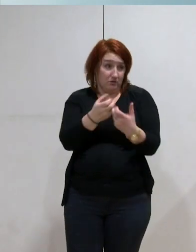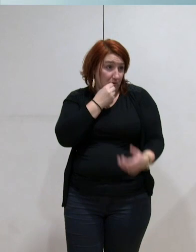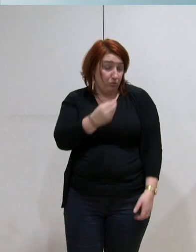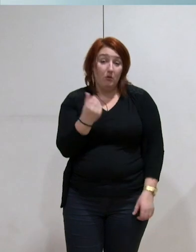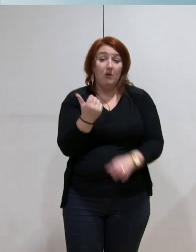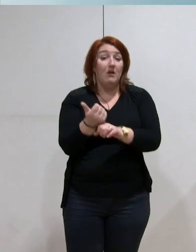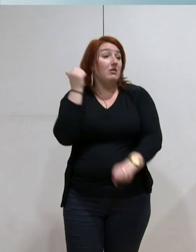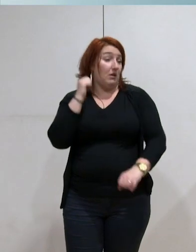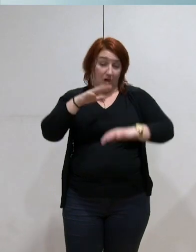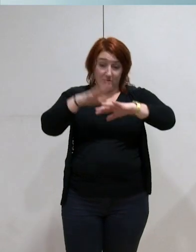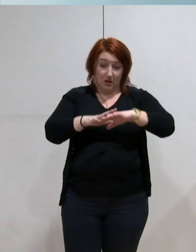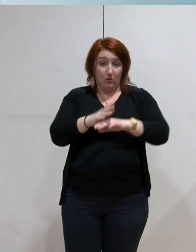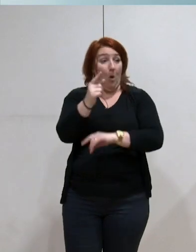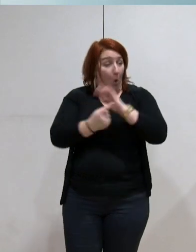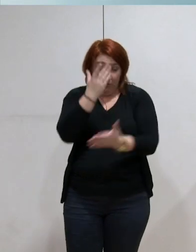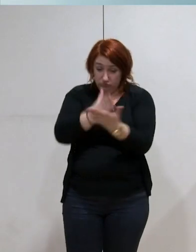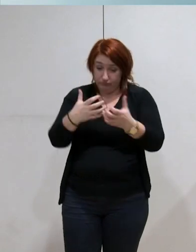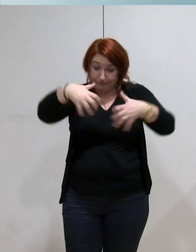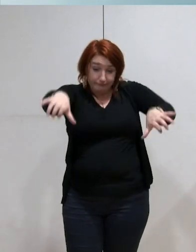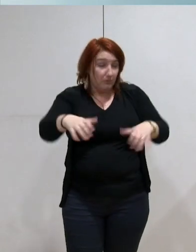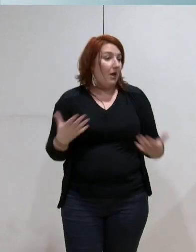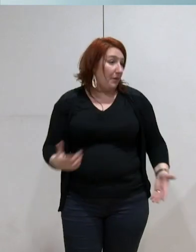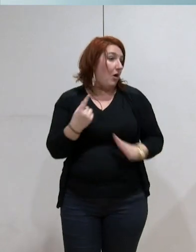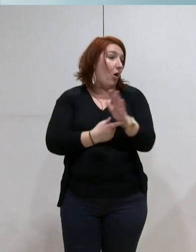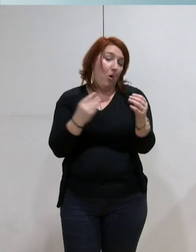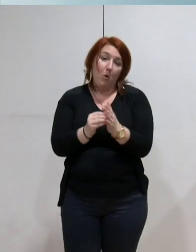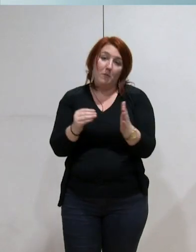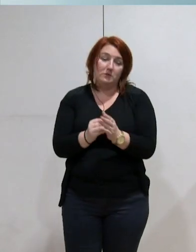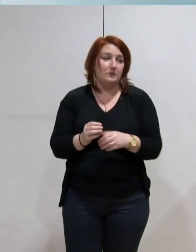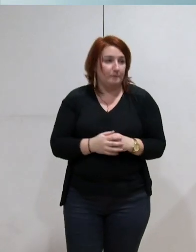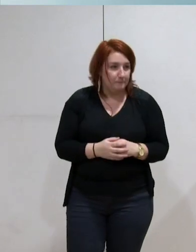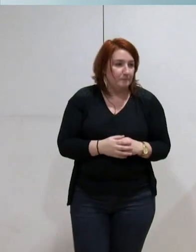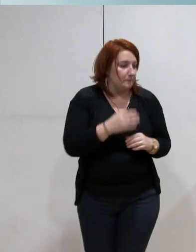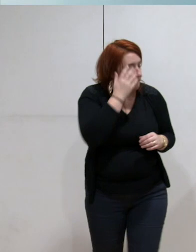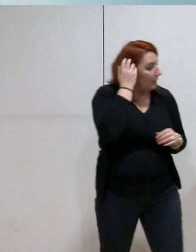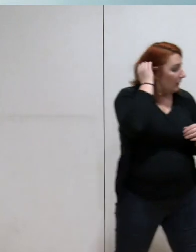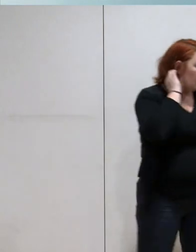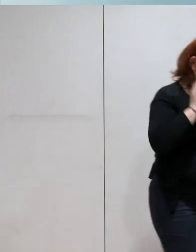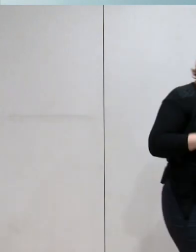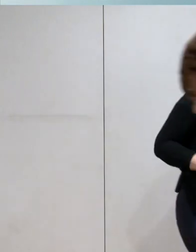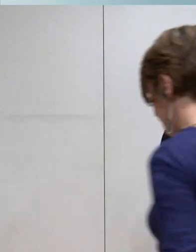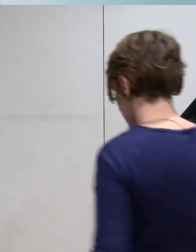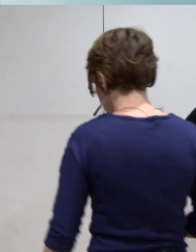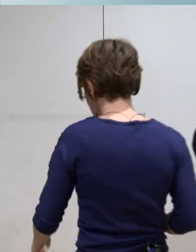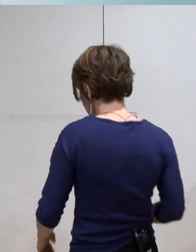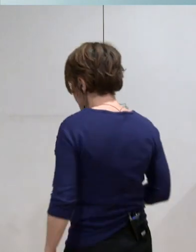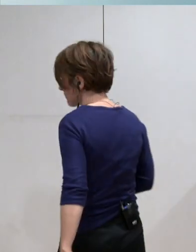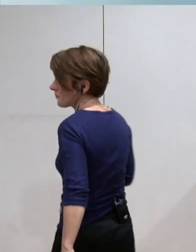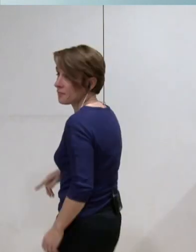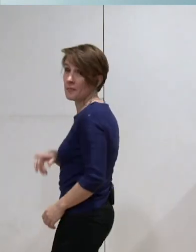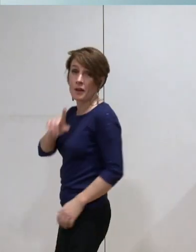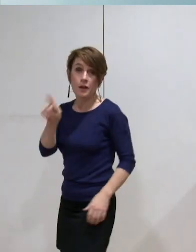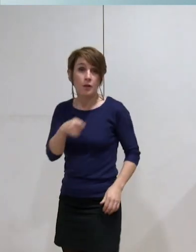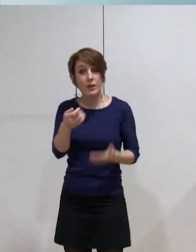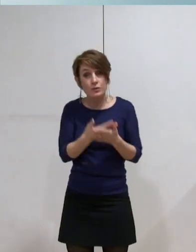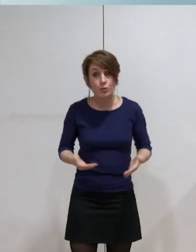on recommence sur ce point à contre cœur nous tolérons ce br age car nous n'avons pas d'autre choix face à l'urgence de la